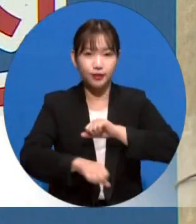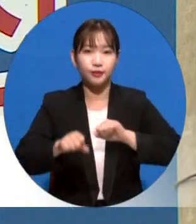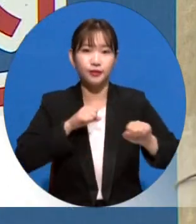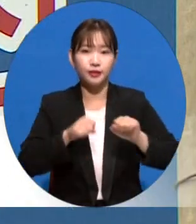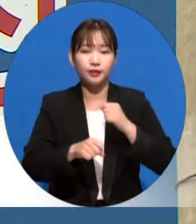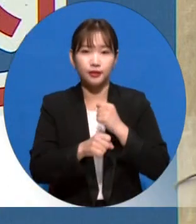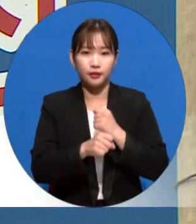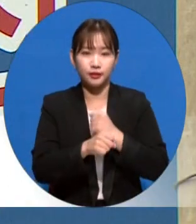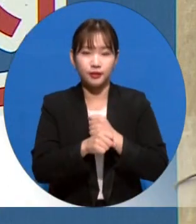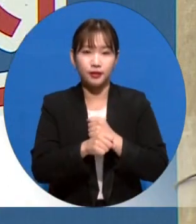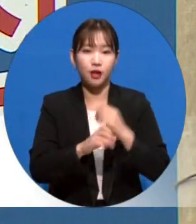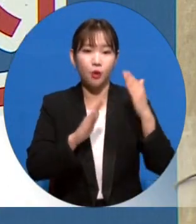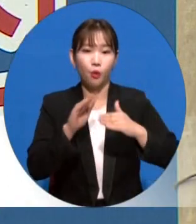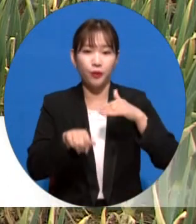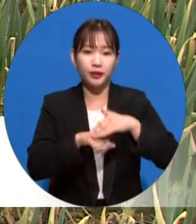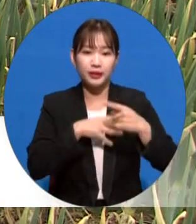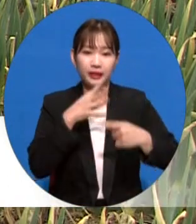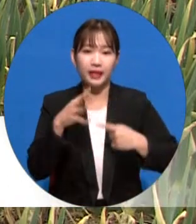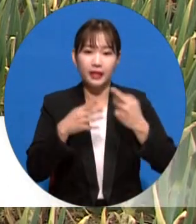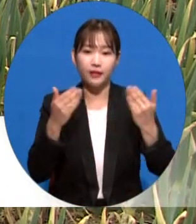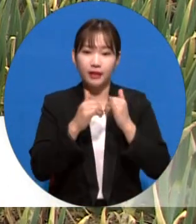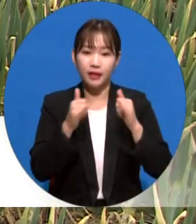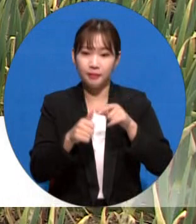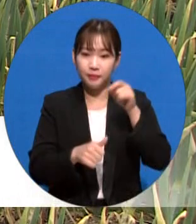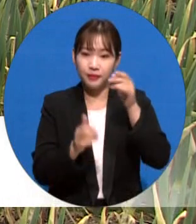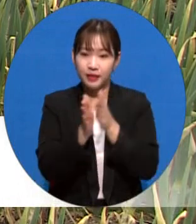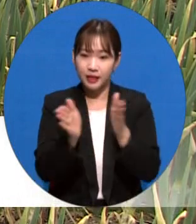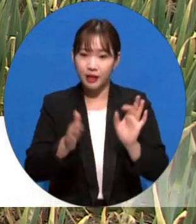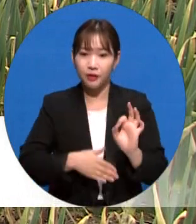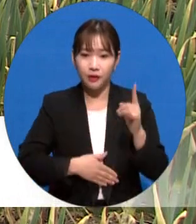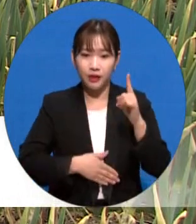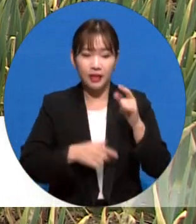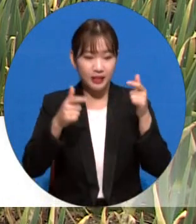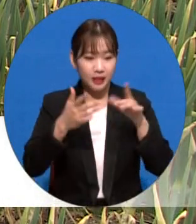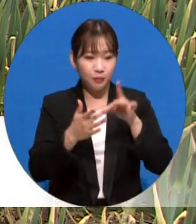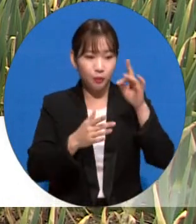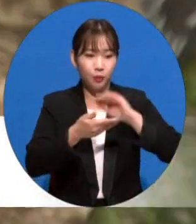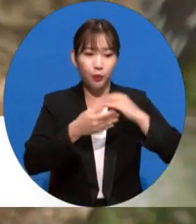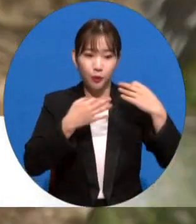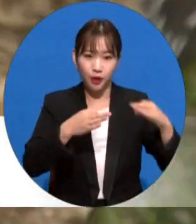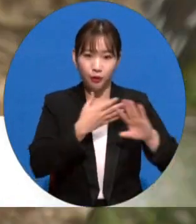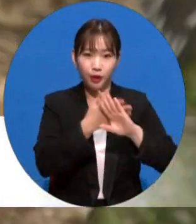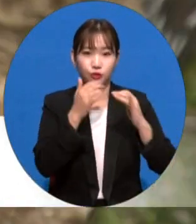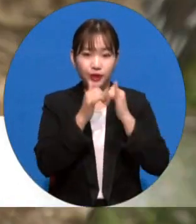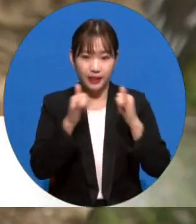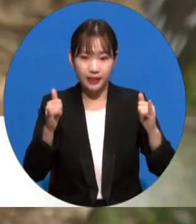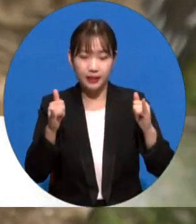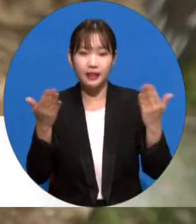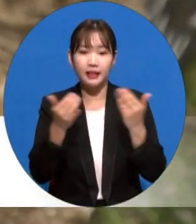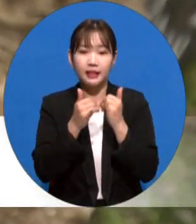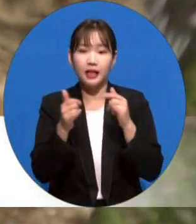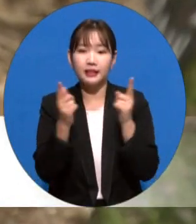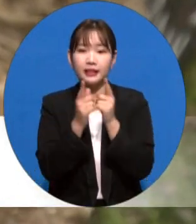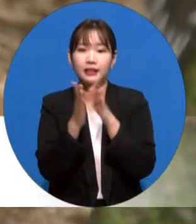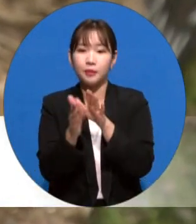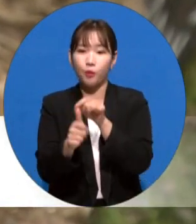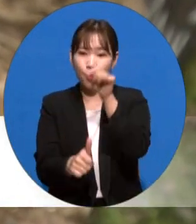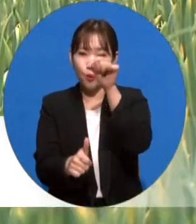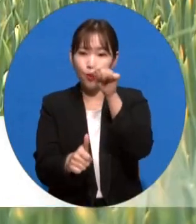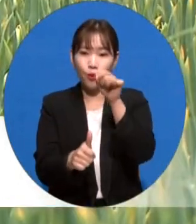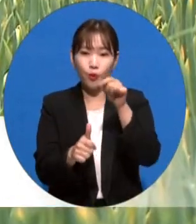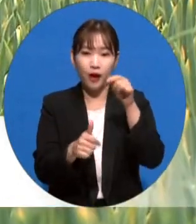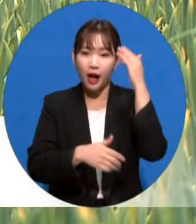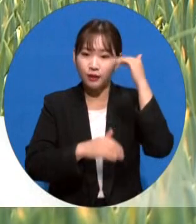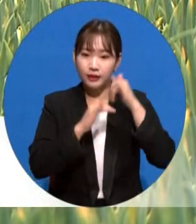나섰습니다. 공공형 계절 근로제 도입으로 시군에서 선정한 농협에 외국인 계절 근로자를 직접 고용하고